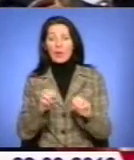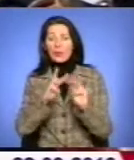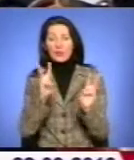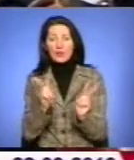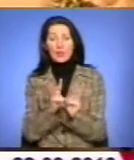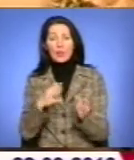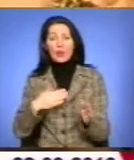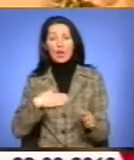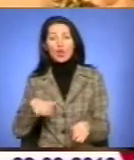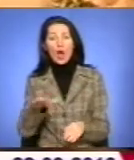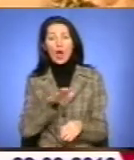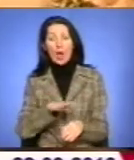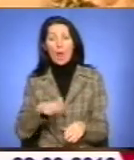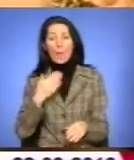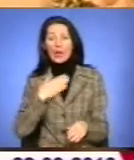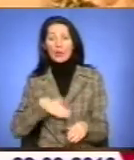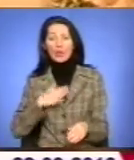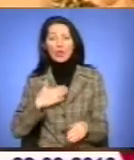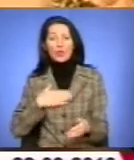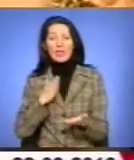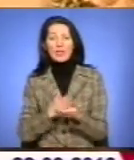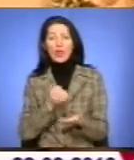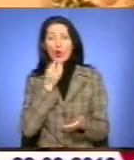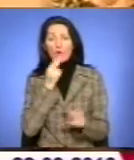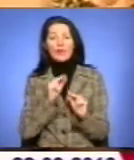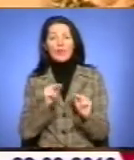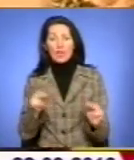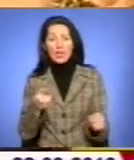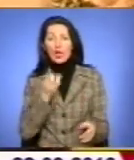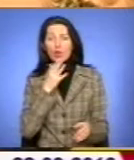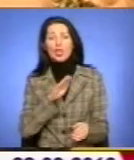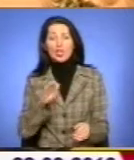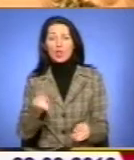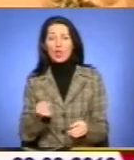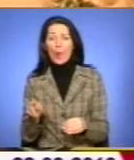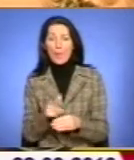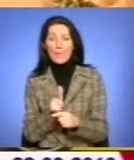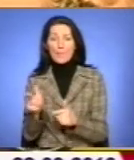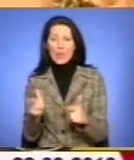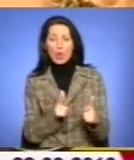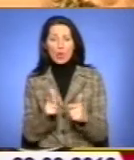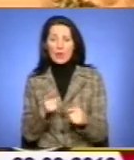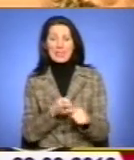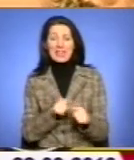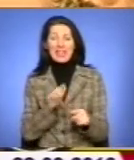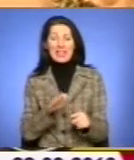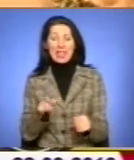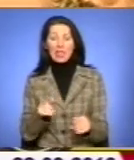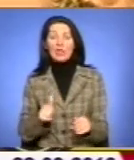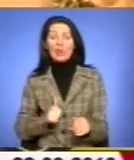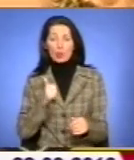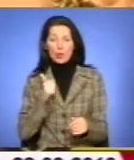краю. Приємно, що в нас є хороші вчителі, хороші діти, які підготували цих дітей, які